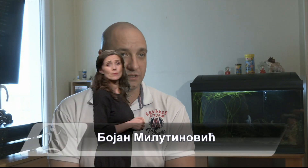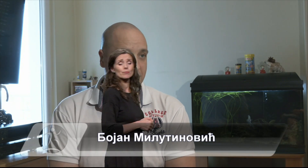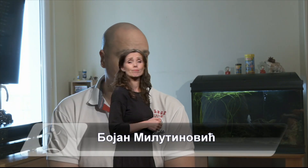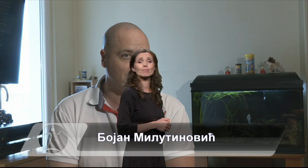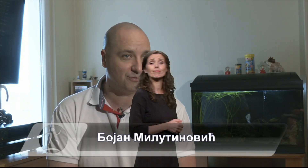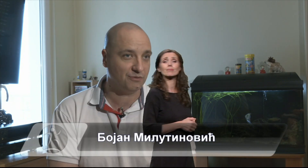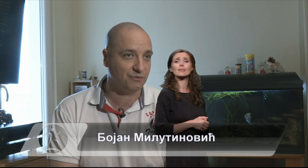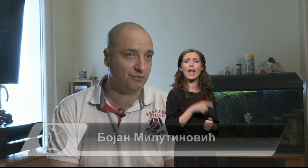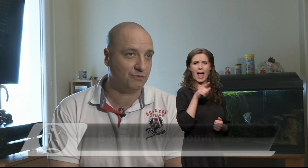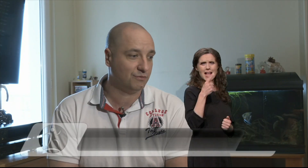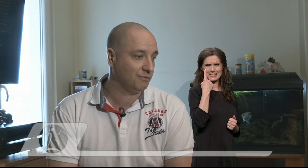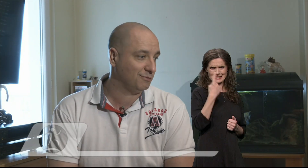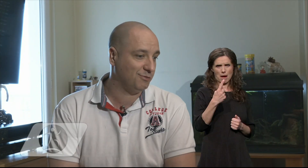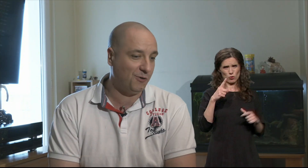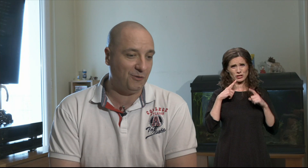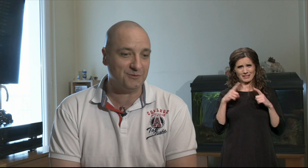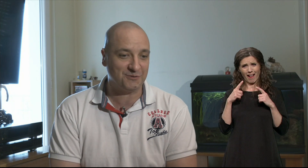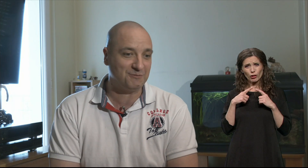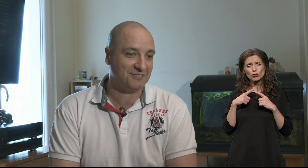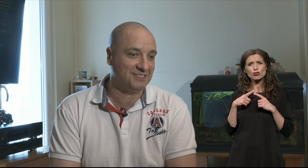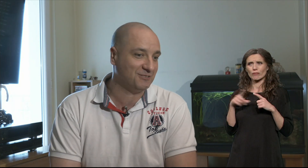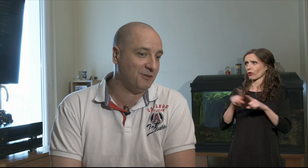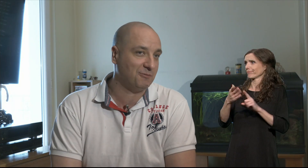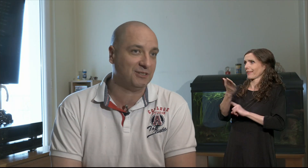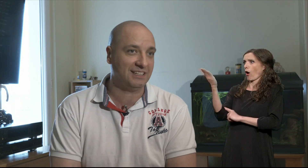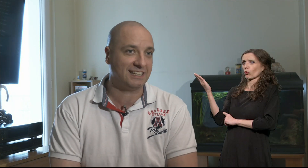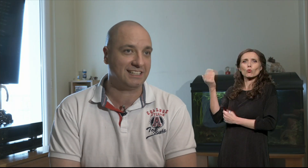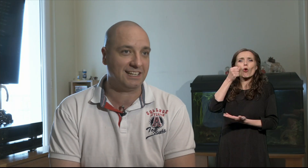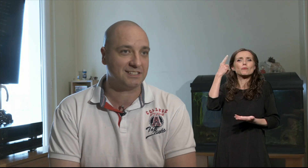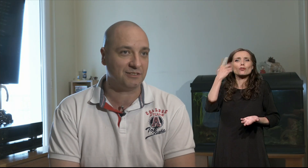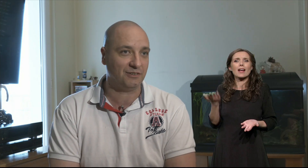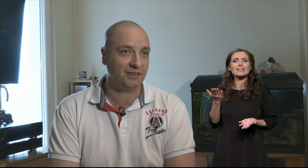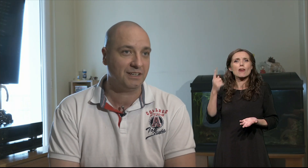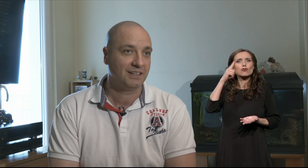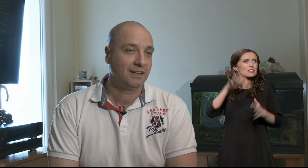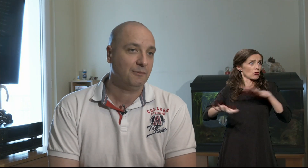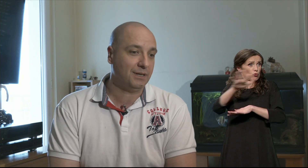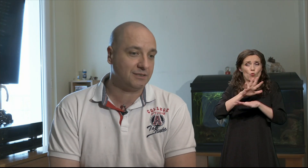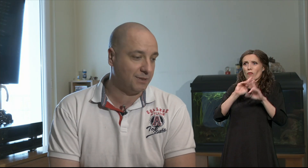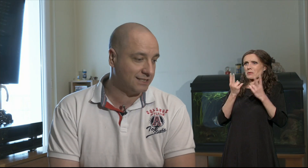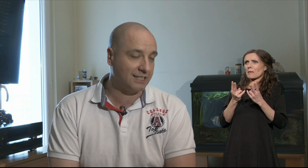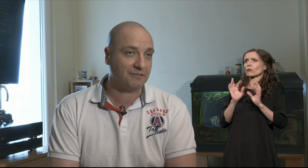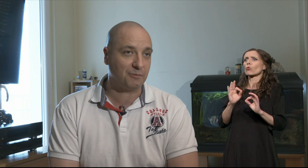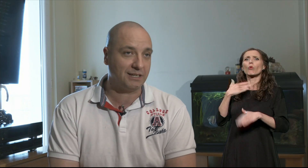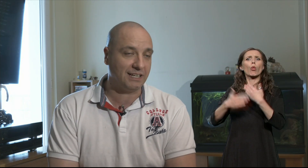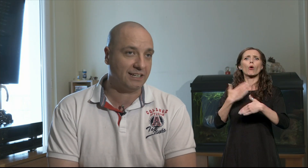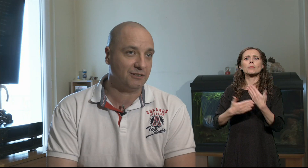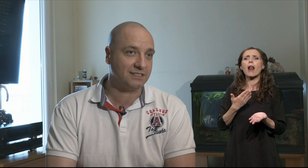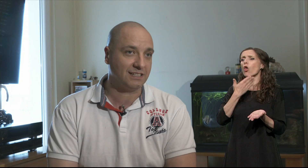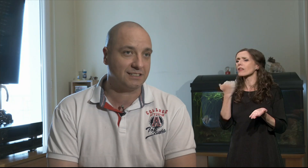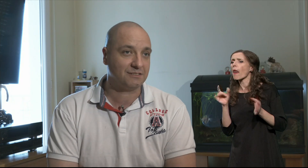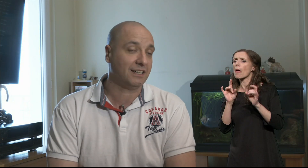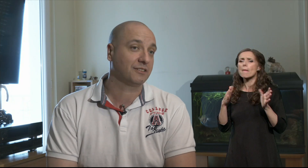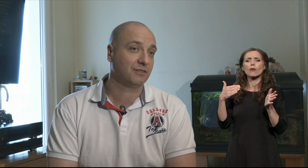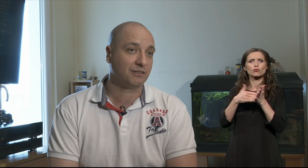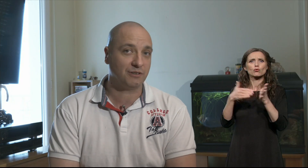funkcionisanje u ovom svom svetu normalno na neki način, bez ikakvih barijera i